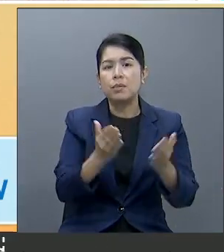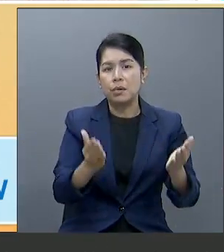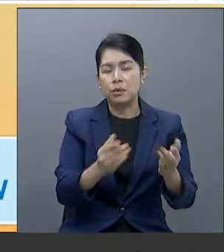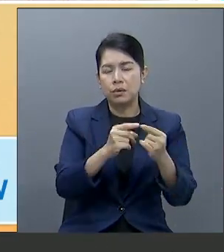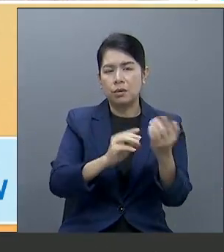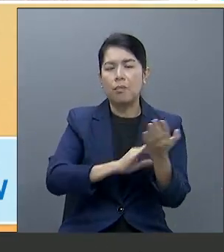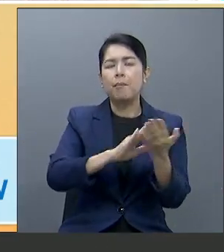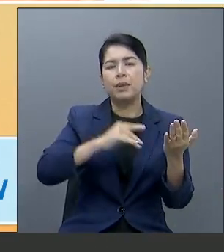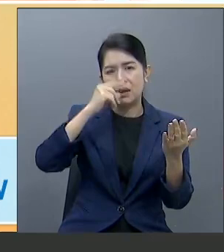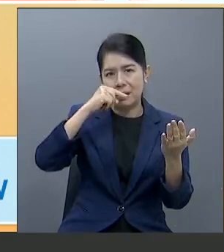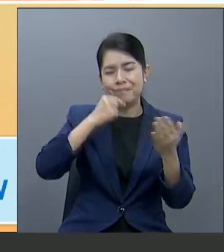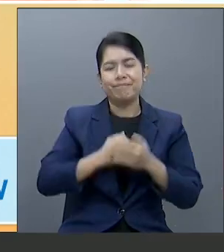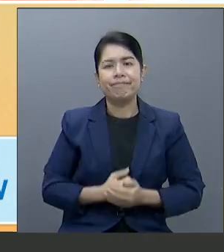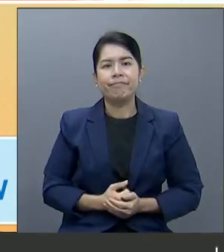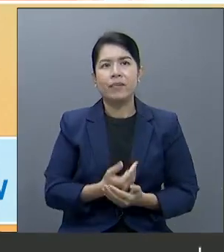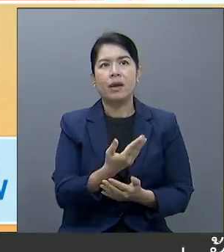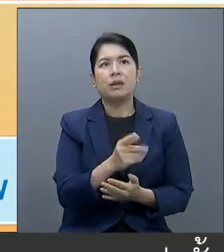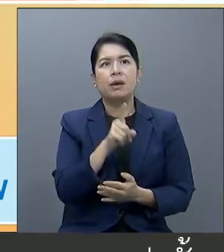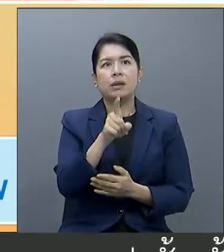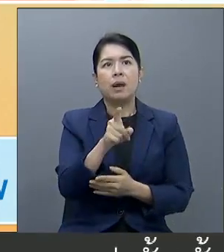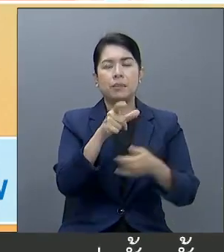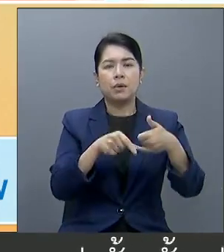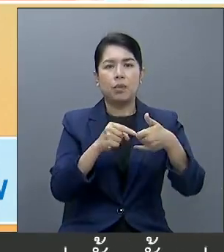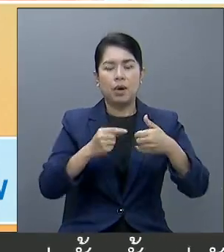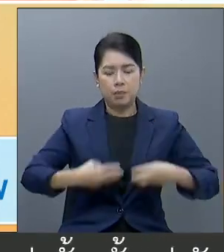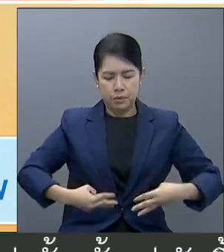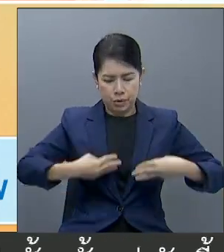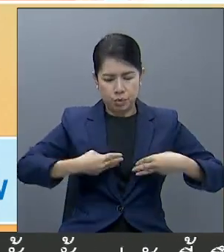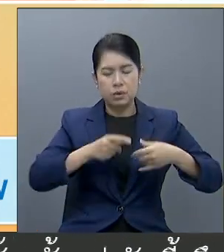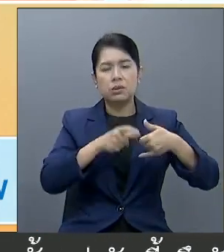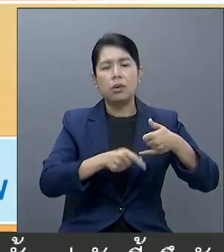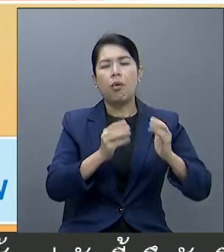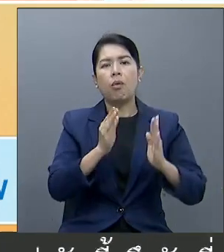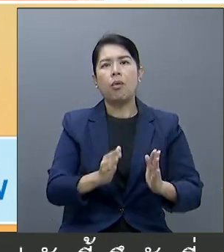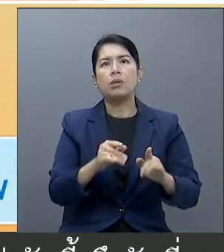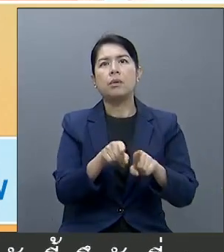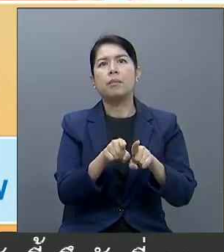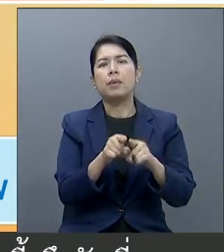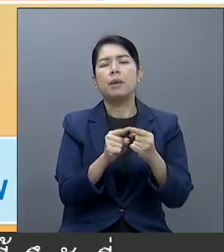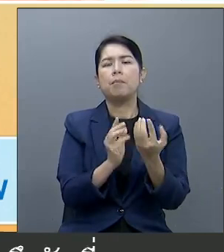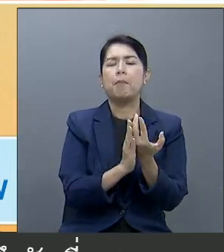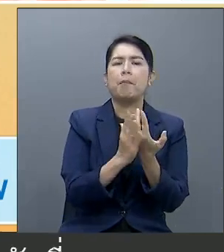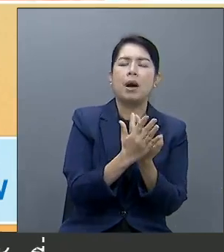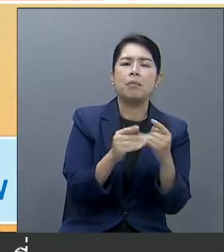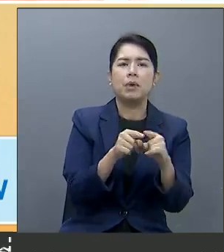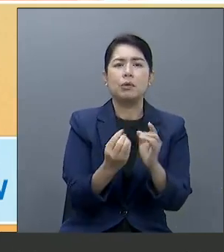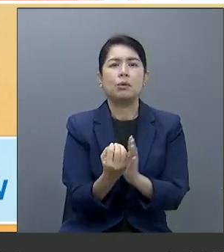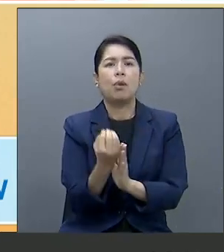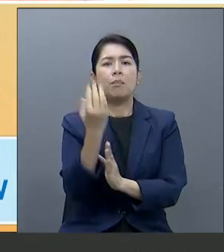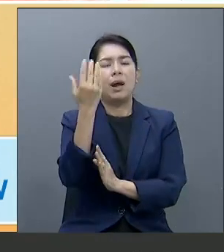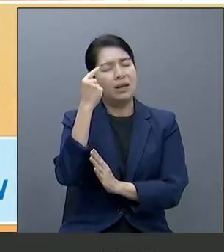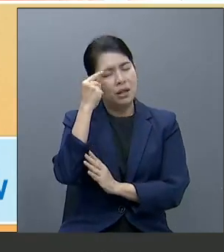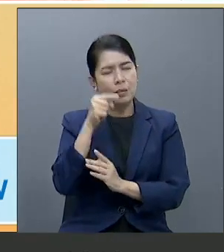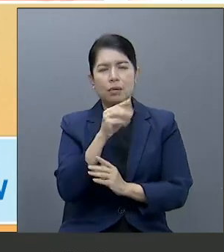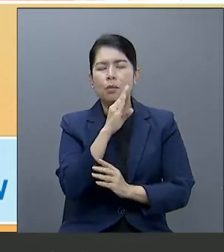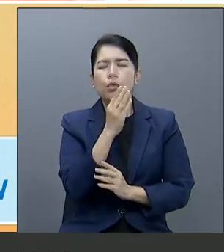ของประเทศนะคะ ทีนี้เพื่อพูดถึงชีวิตคนเนาะมนุษย์คนเราเกิดมามันก็ไม่ได้เหมือนพืชผักที่แบบเอ้ยมันน้อยเราก็เร่งปลูกอันนี้คือเ